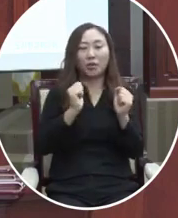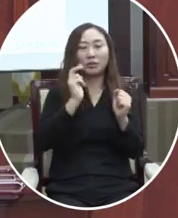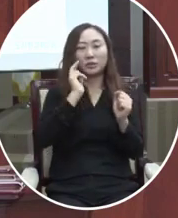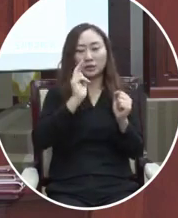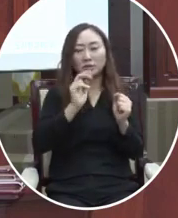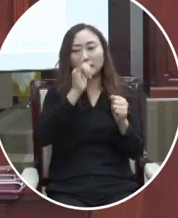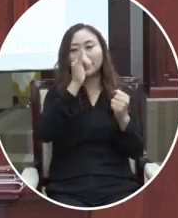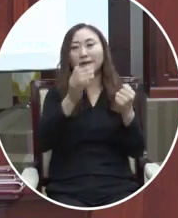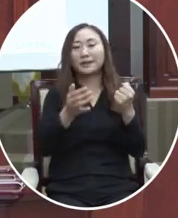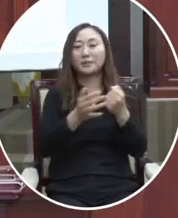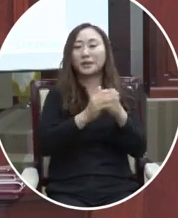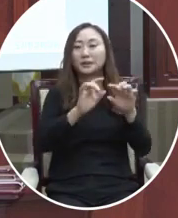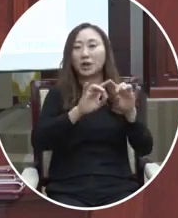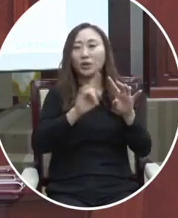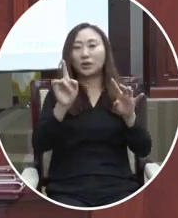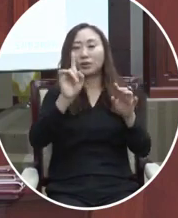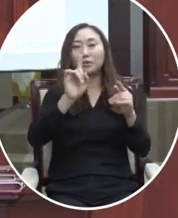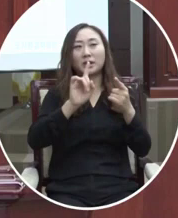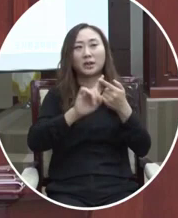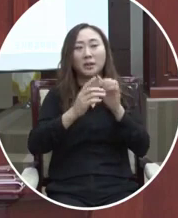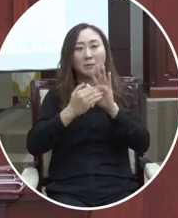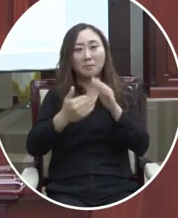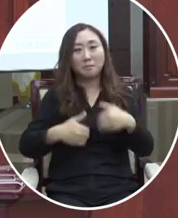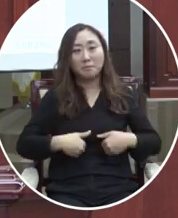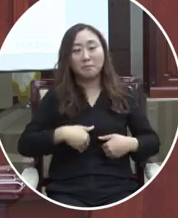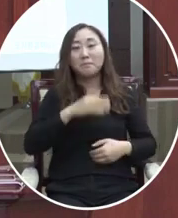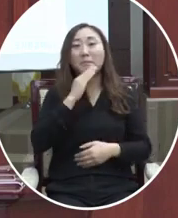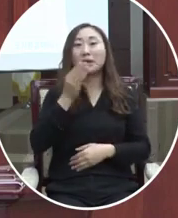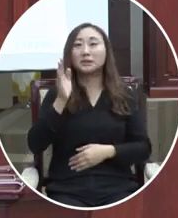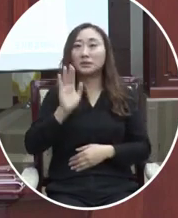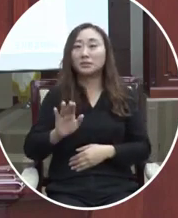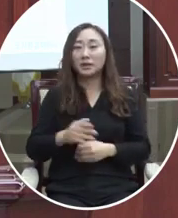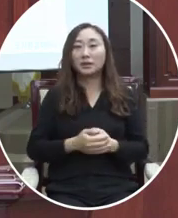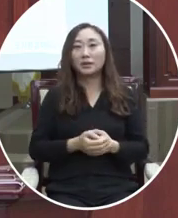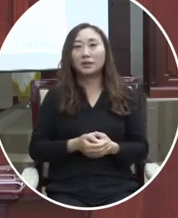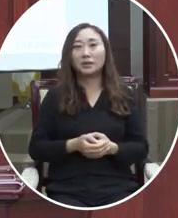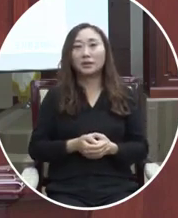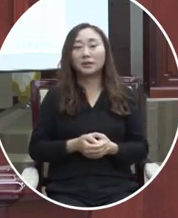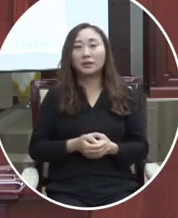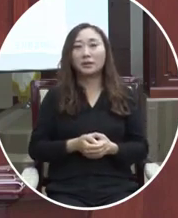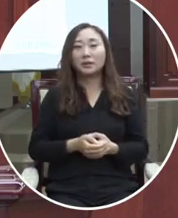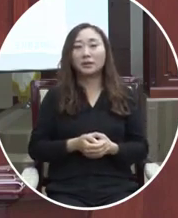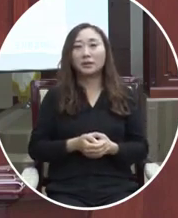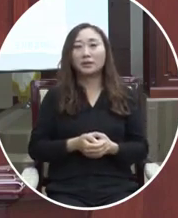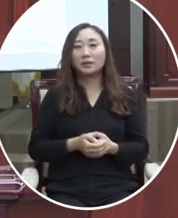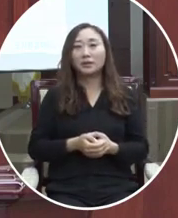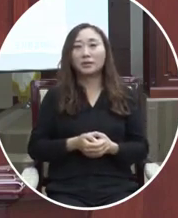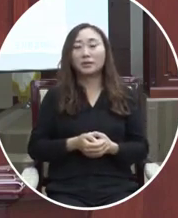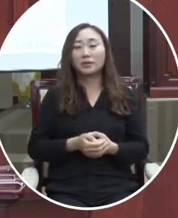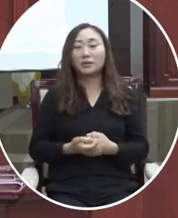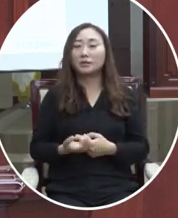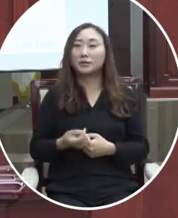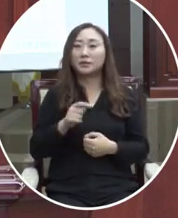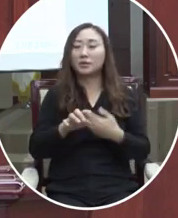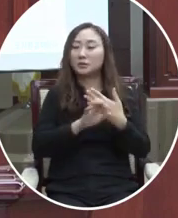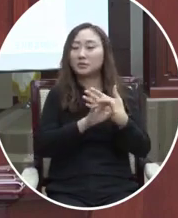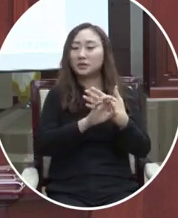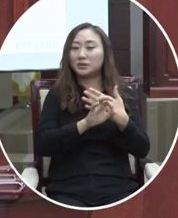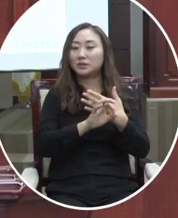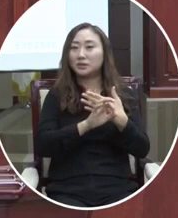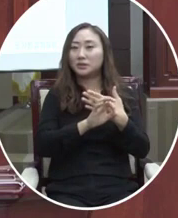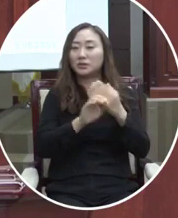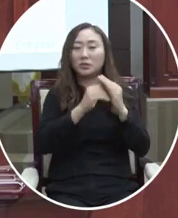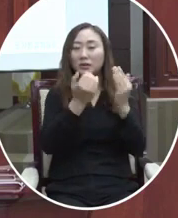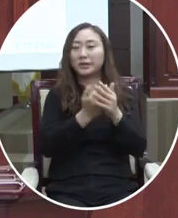혹한이 예상되어 전기요금 부족분에 대한 대비가 필요하나, 임시방편으로 기후위기 속 에너지 문제를 해결할 수는